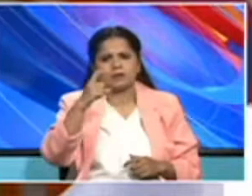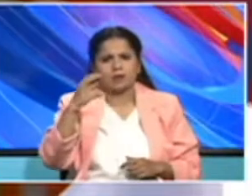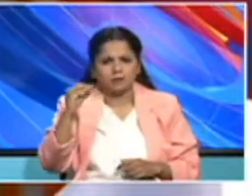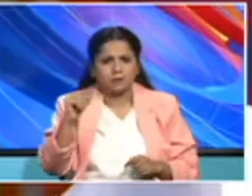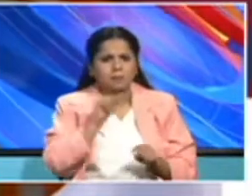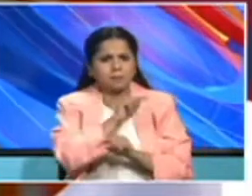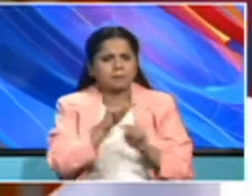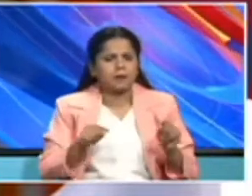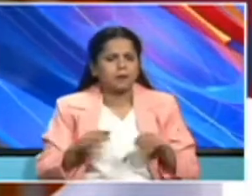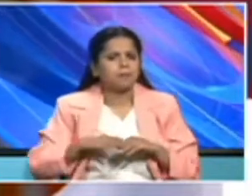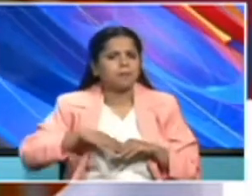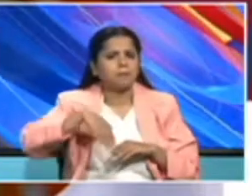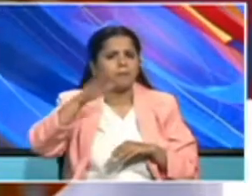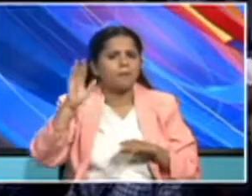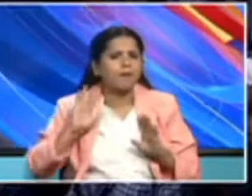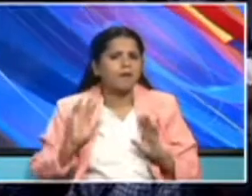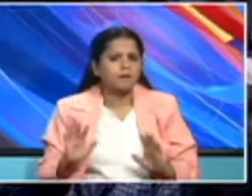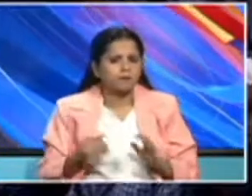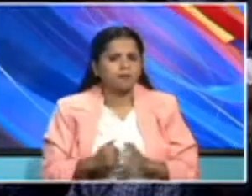70% बढ़ा है।